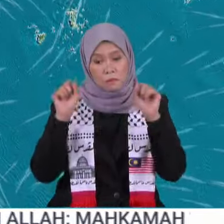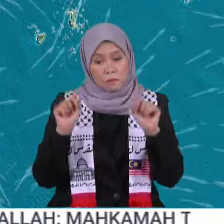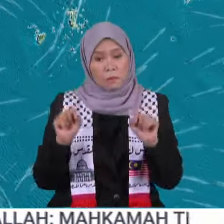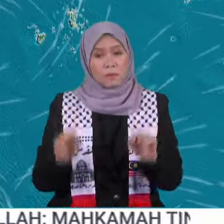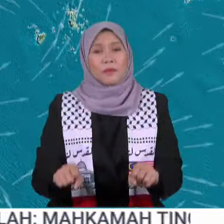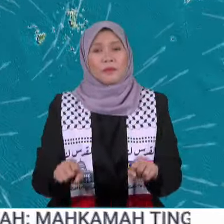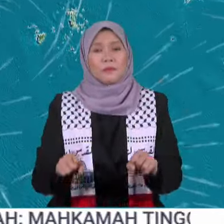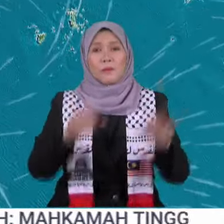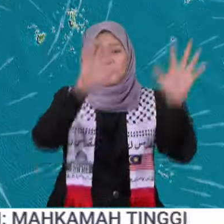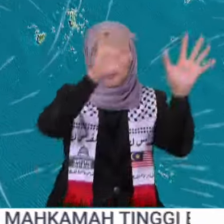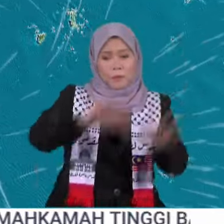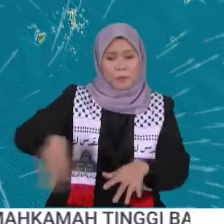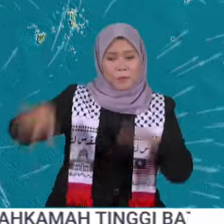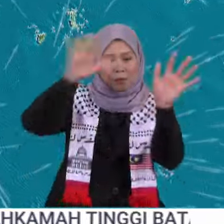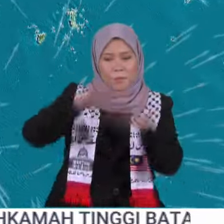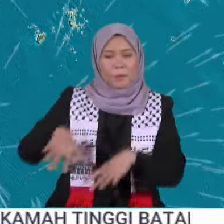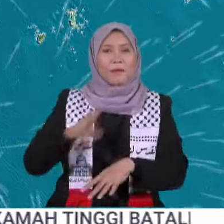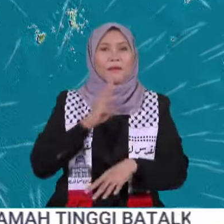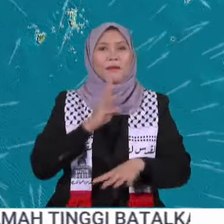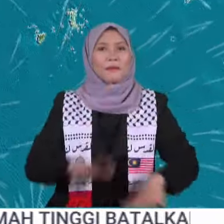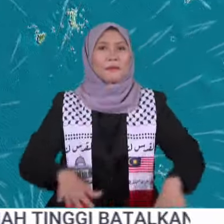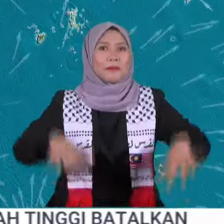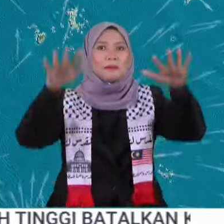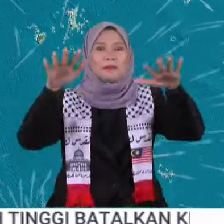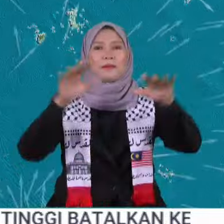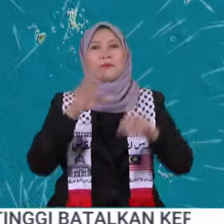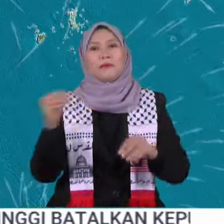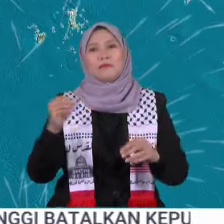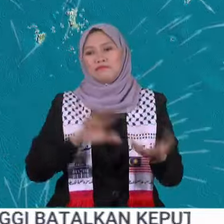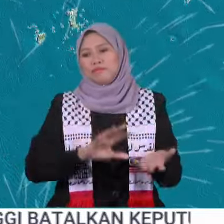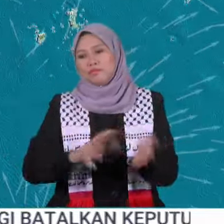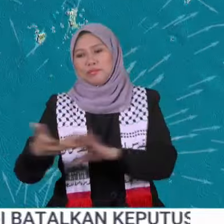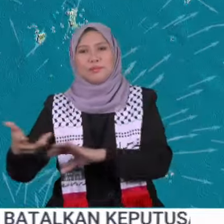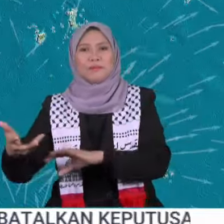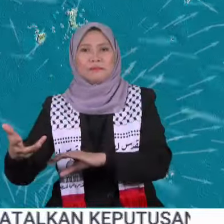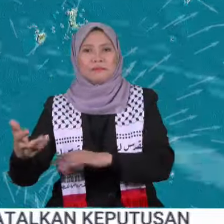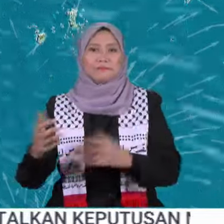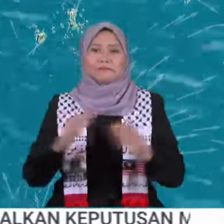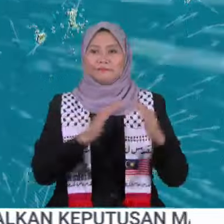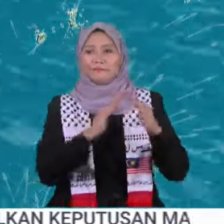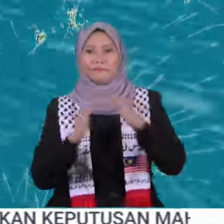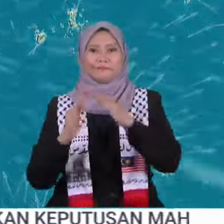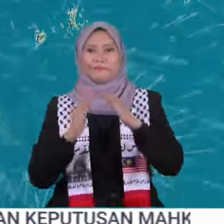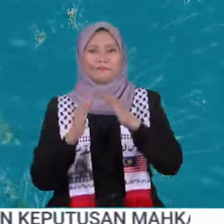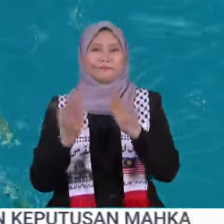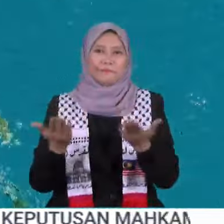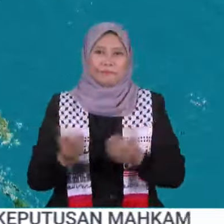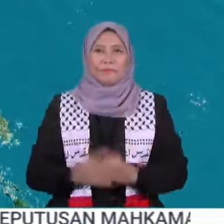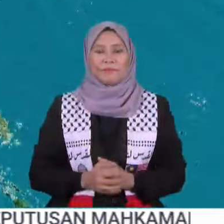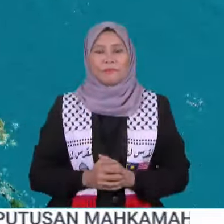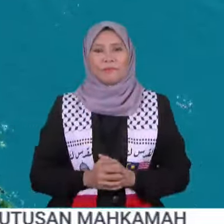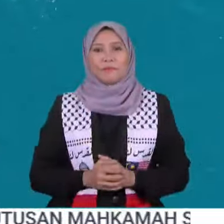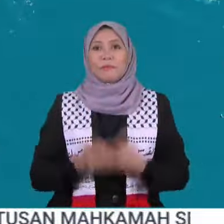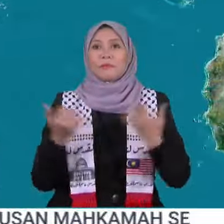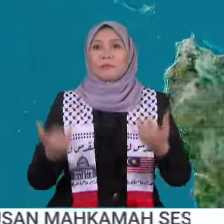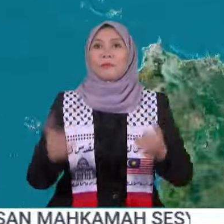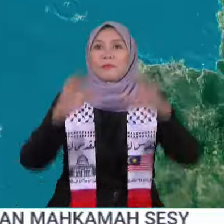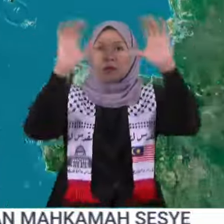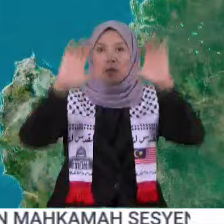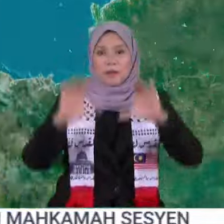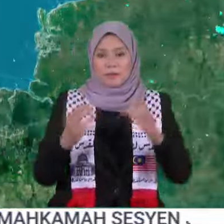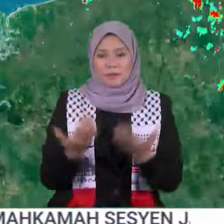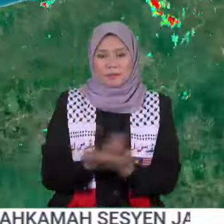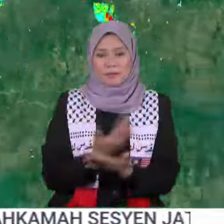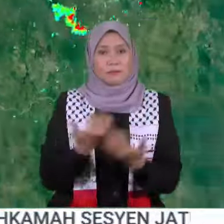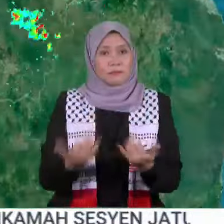menyebabkan angin kencang, banjir kilat dan juga kerosakan pada struktur yang tidak kukuh. Seterusnya kita lihat pula keadaan cuaca semasa